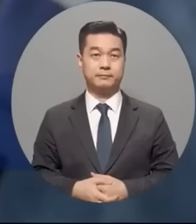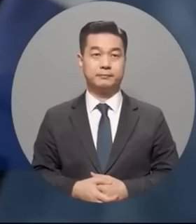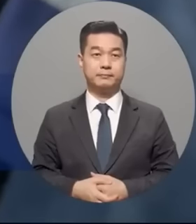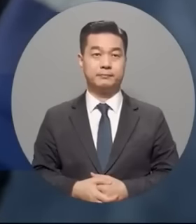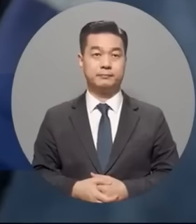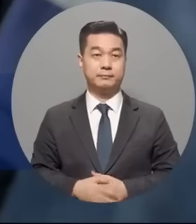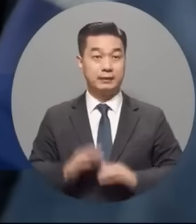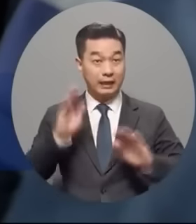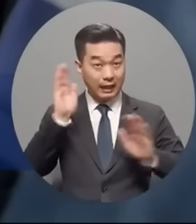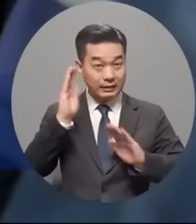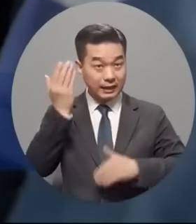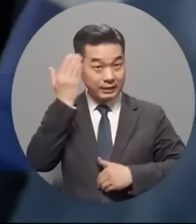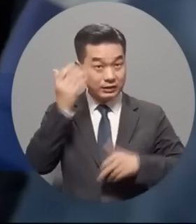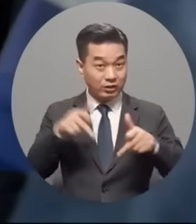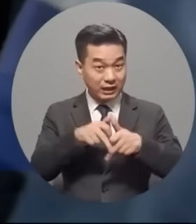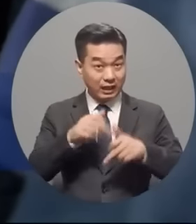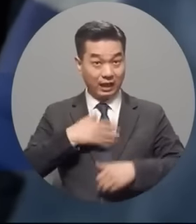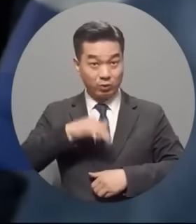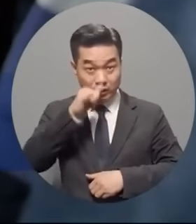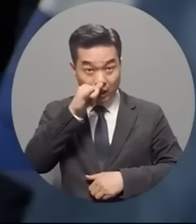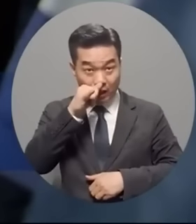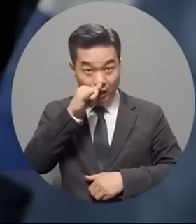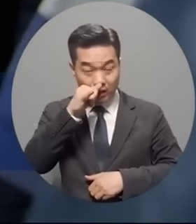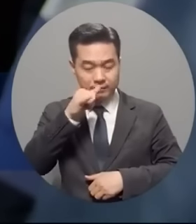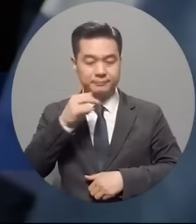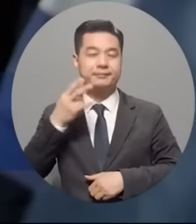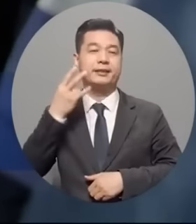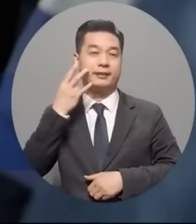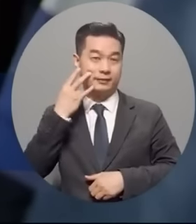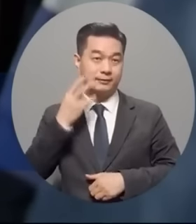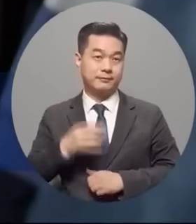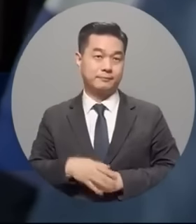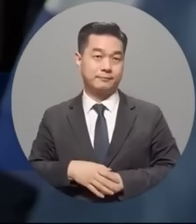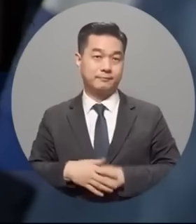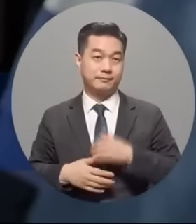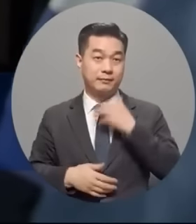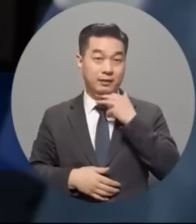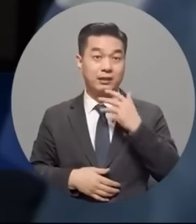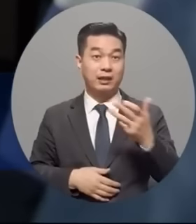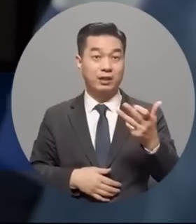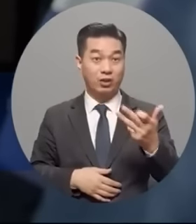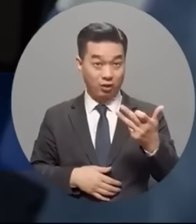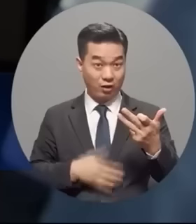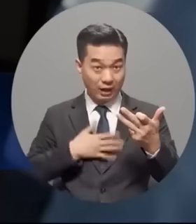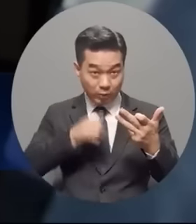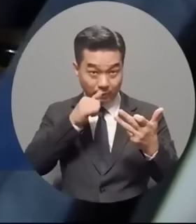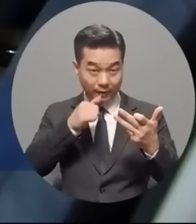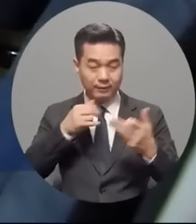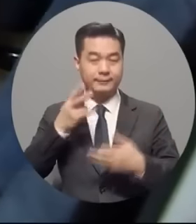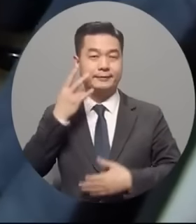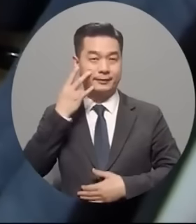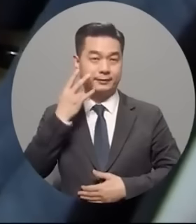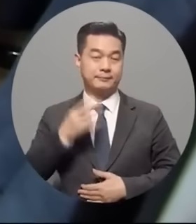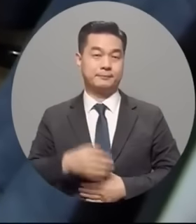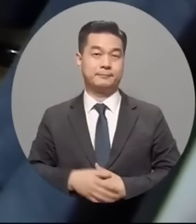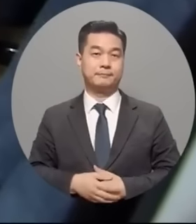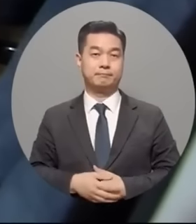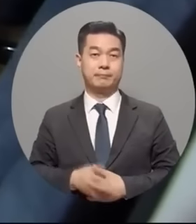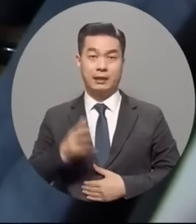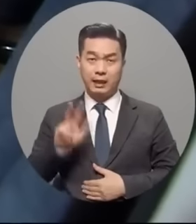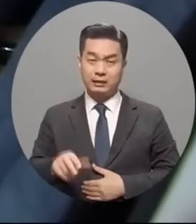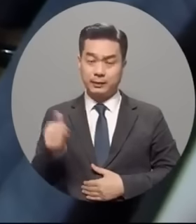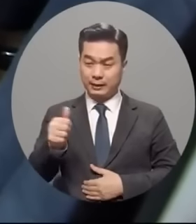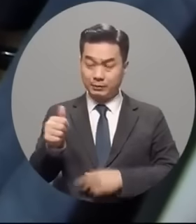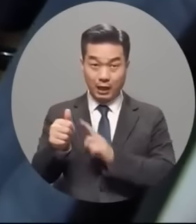학생이 지적장애인 건 알고 계셨어요? 네. 미성년자인 것도 알고 계셨어요? 네. 하지만